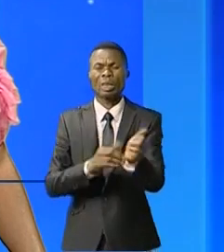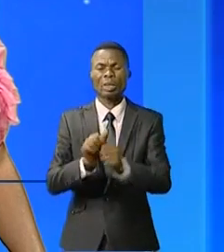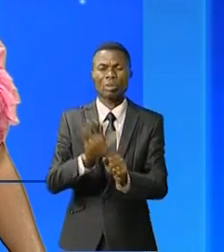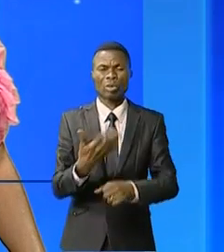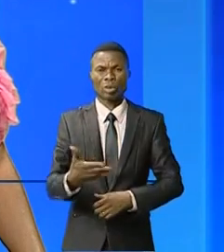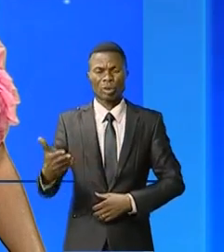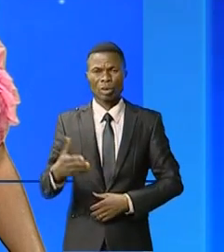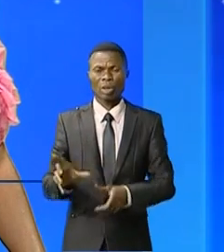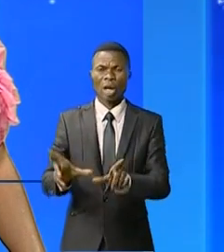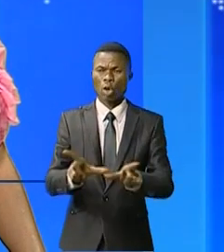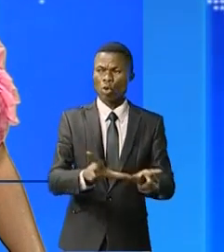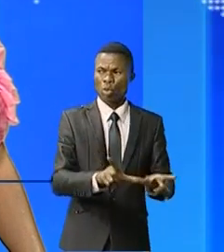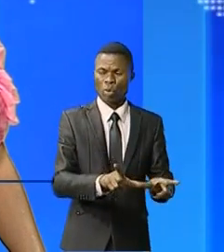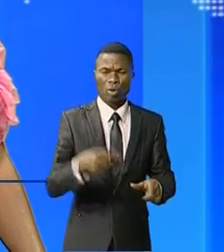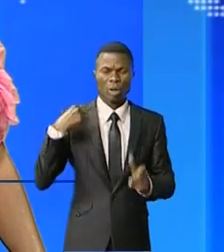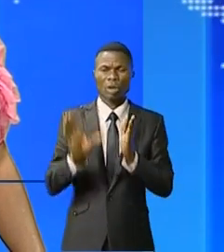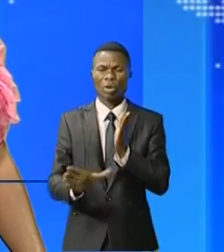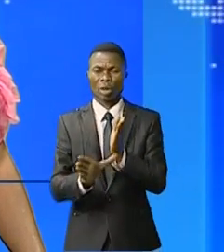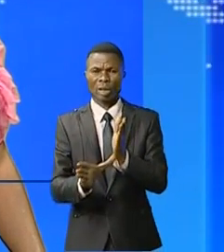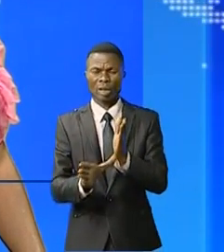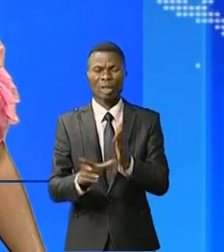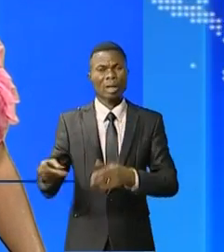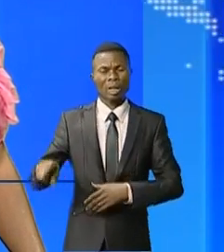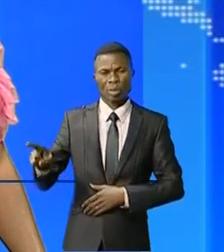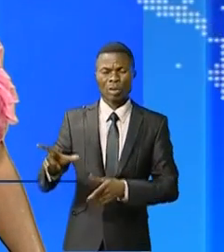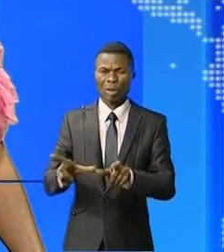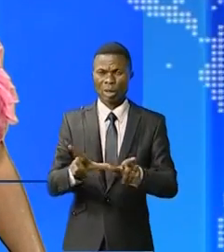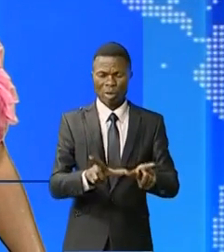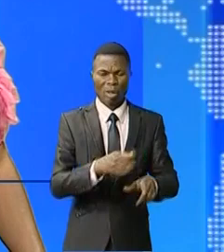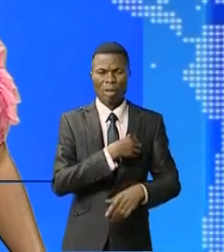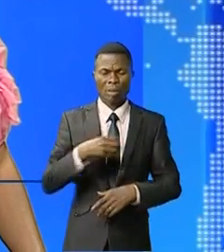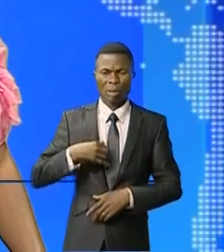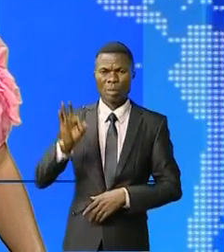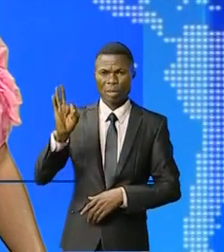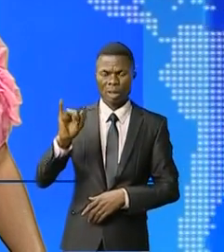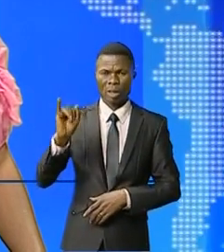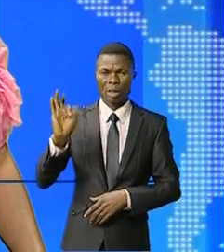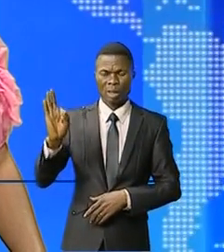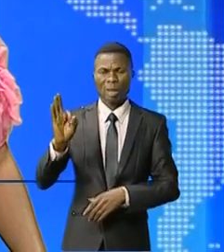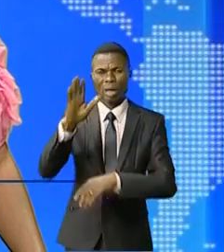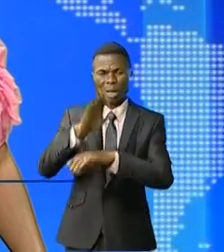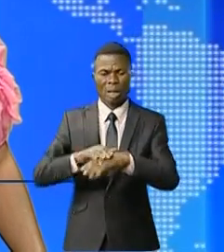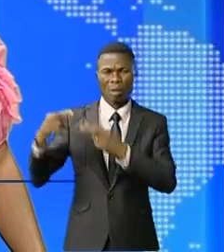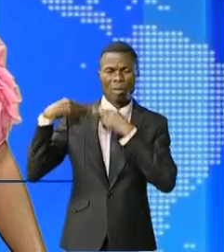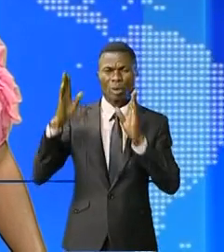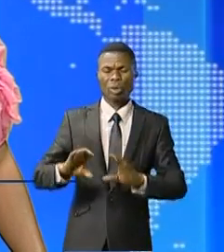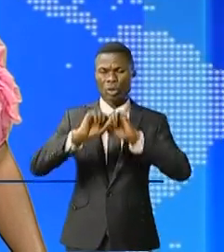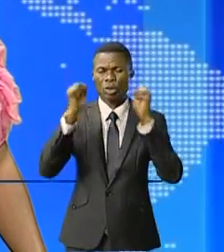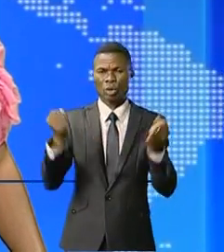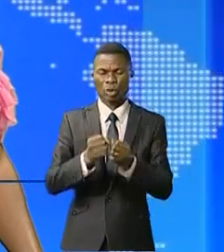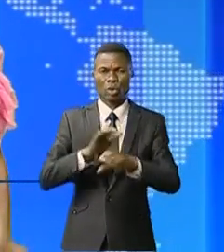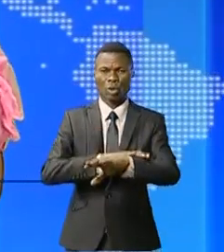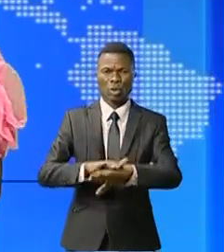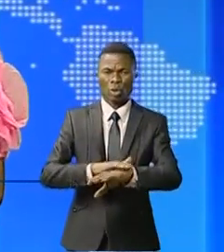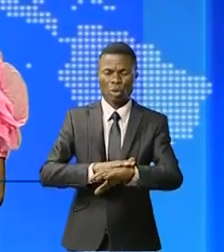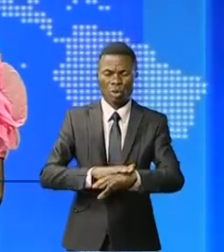dans les Lualaba. La gouverneure intérimaire de cette province, Fifi Mansoukassaini, a réuni les responsables de la Société nationale